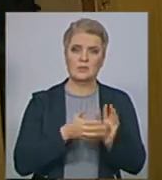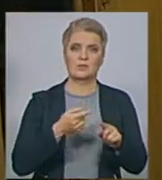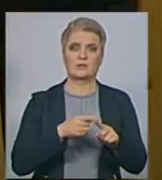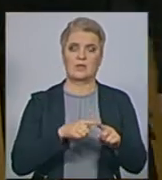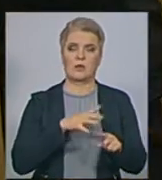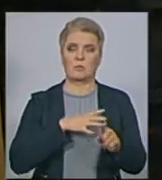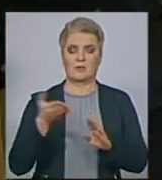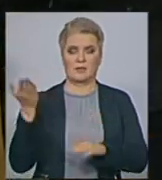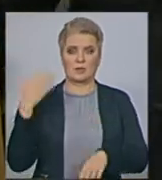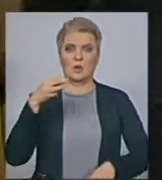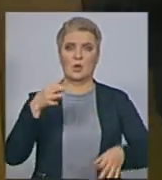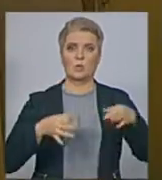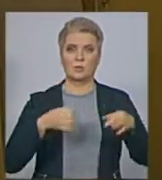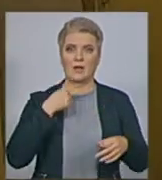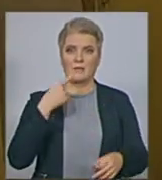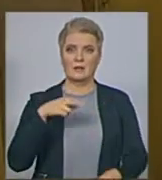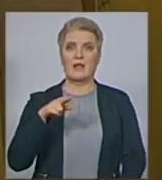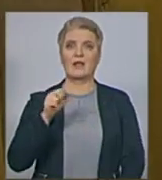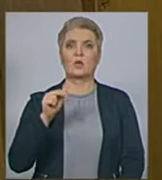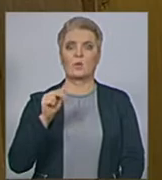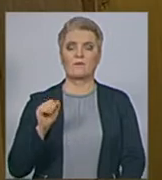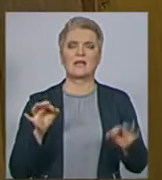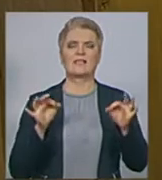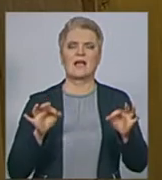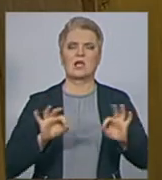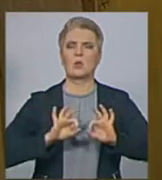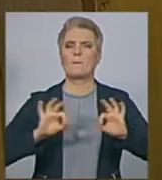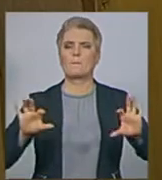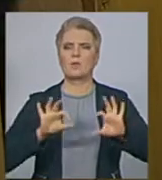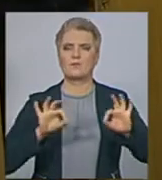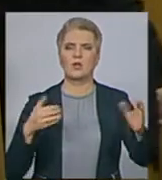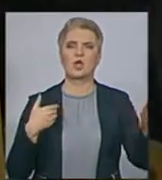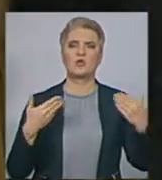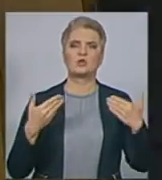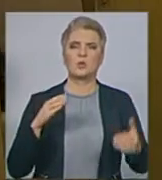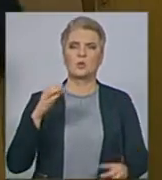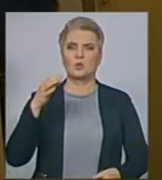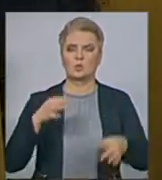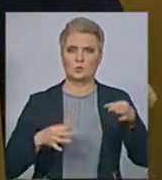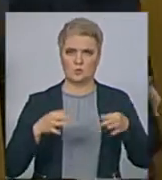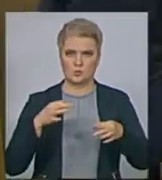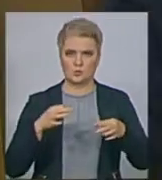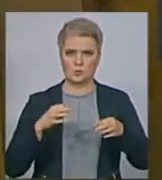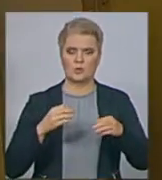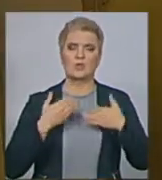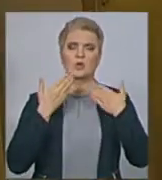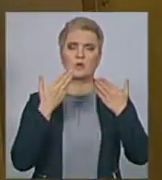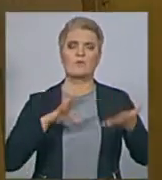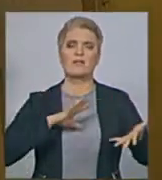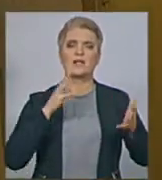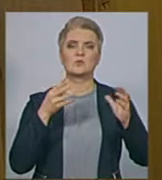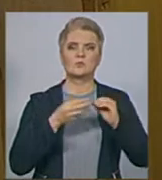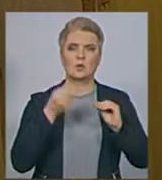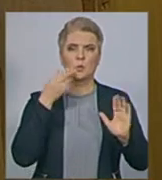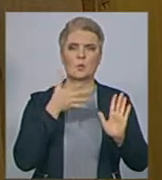що Януковича належним чином проінформували щодо суду. Зокрема, суддя зачитав результати деяких досліджень. Це і, зокрема,